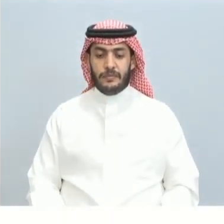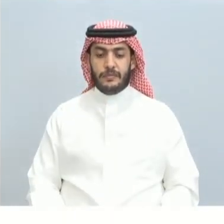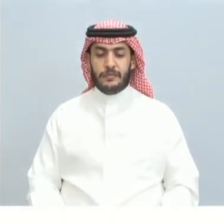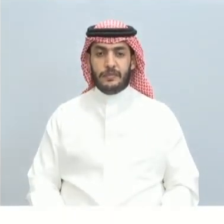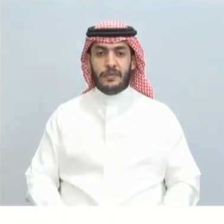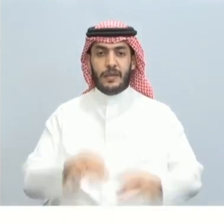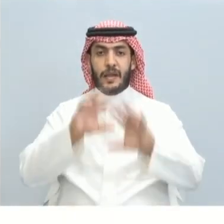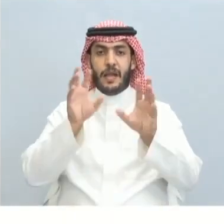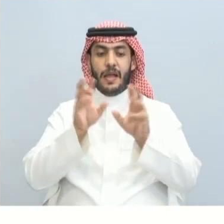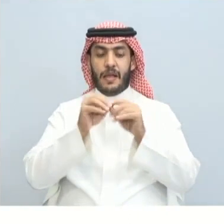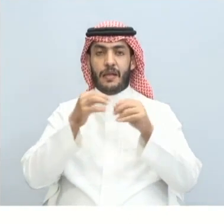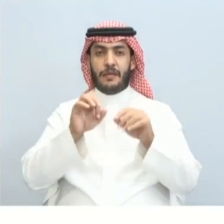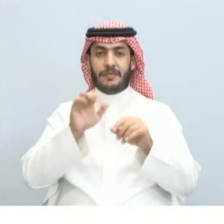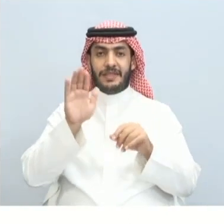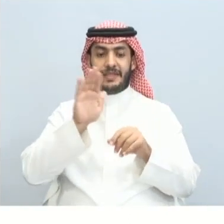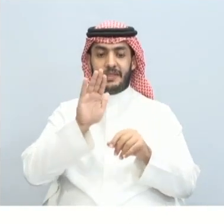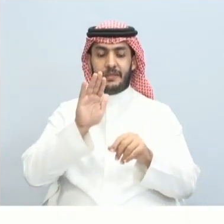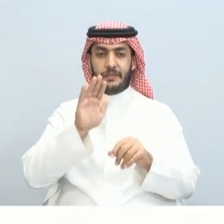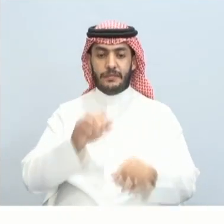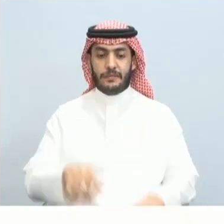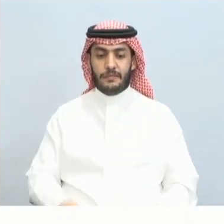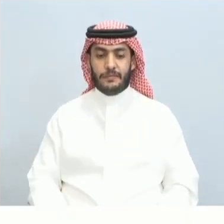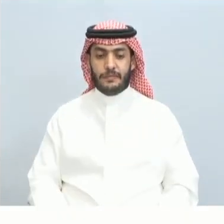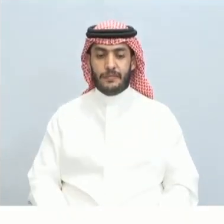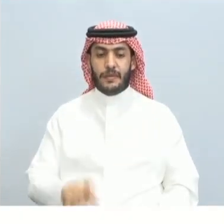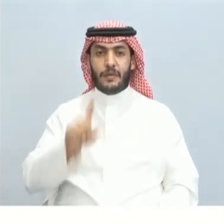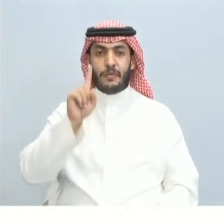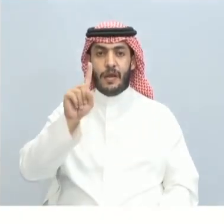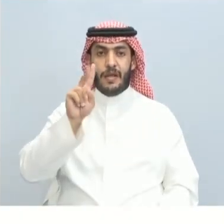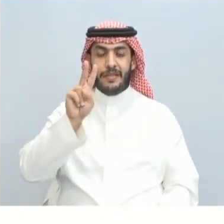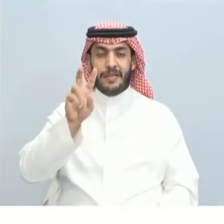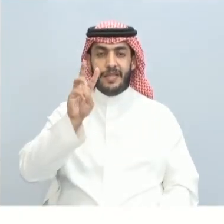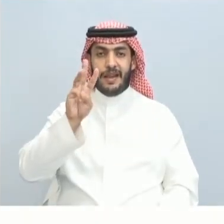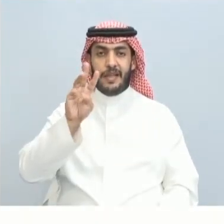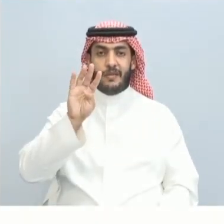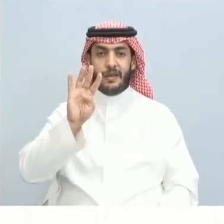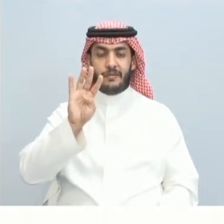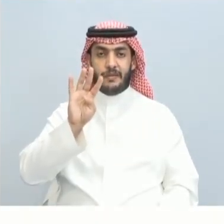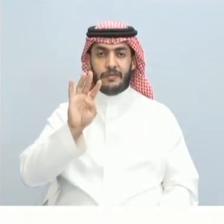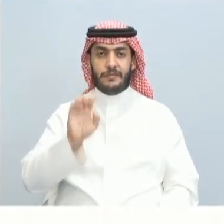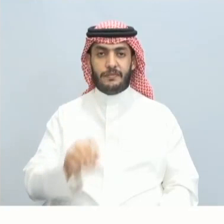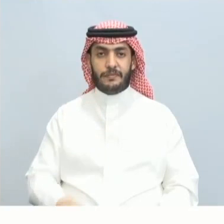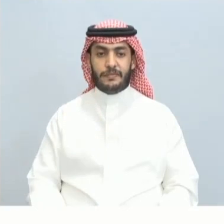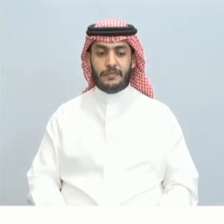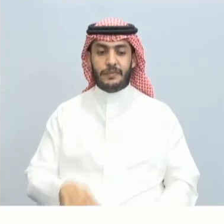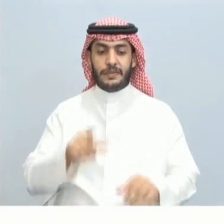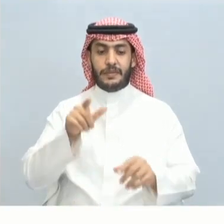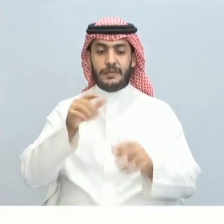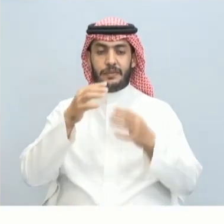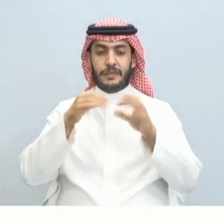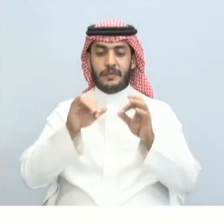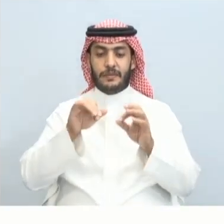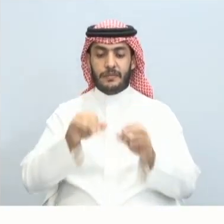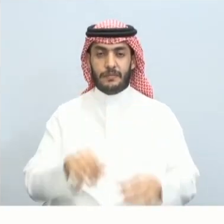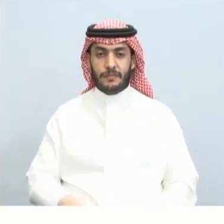جميع قيم س لدينا واحد واثنان وثلاثه واربعه جميع قيم سين واحد